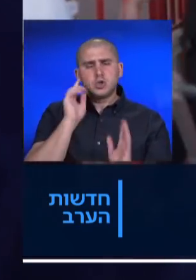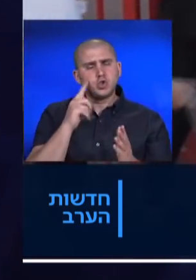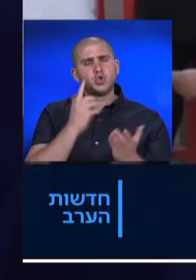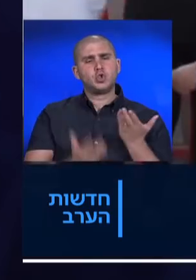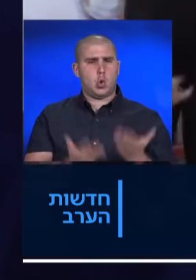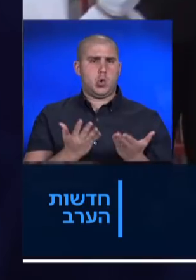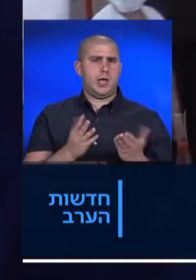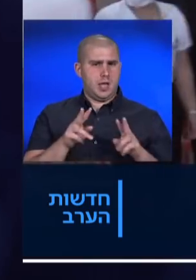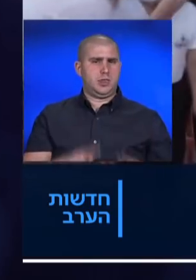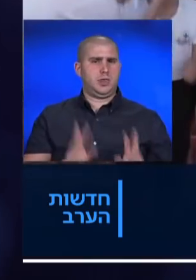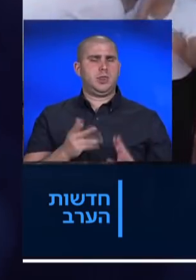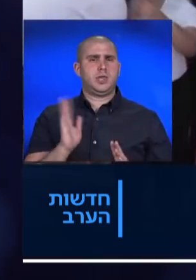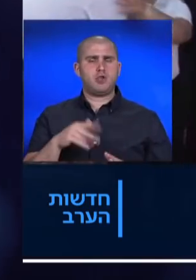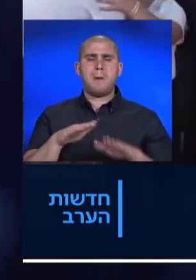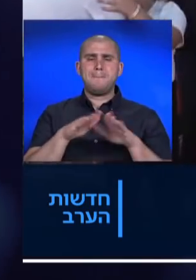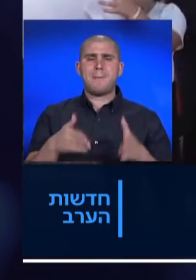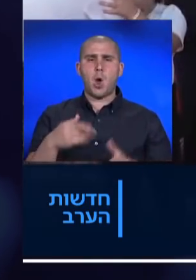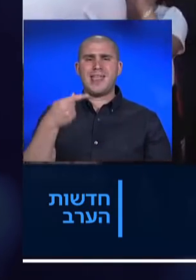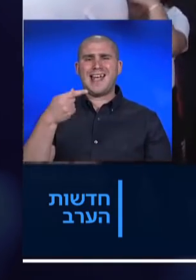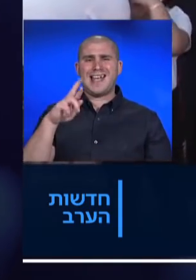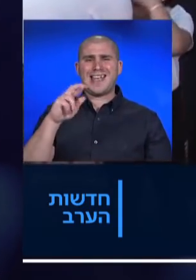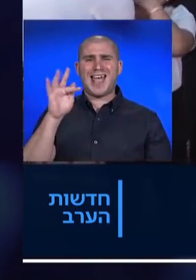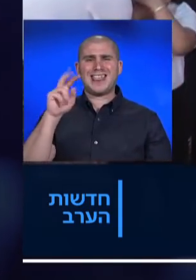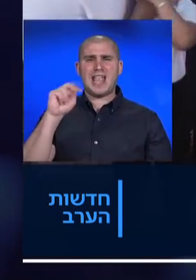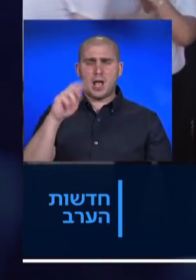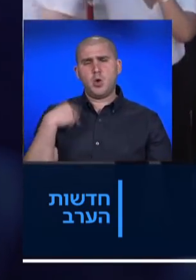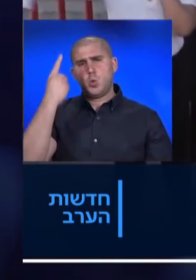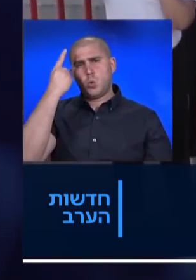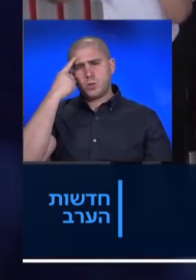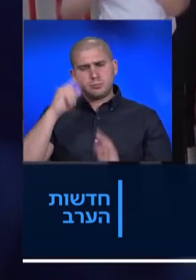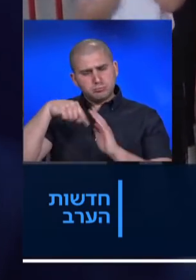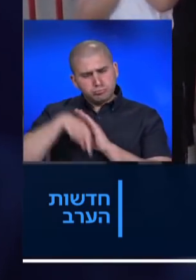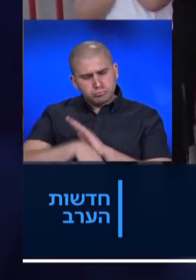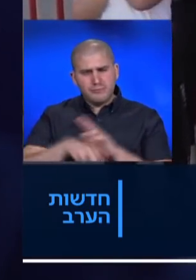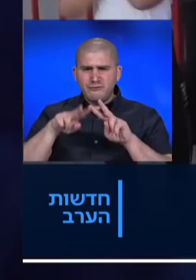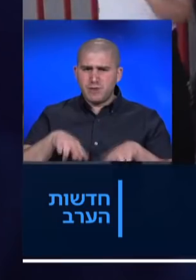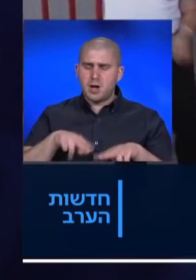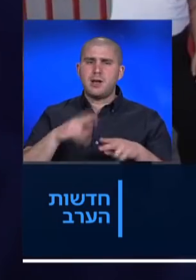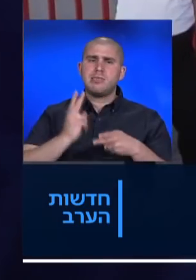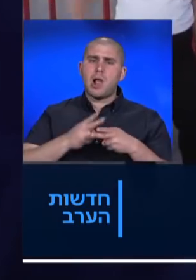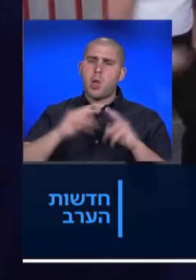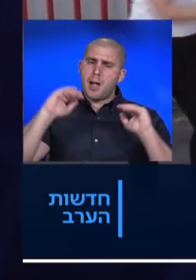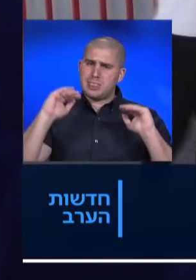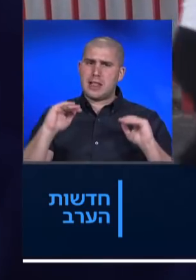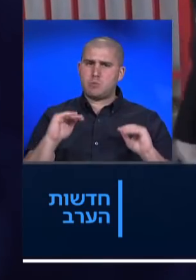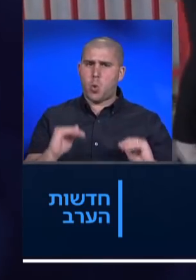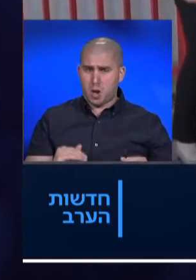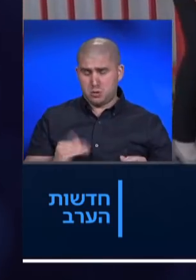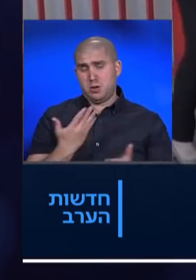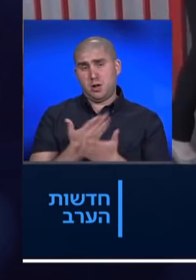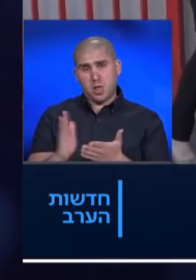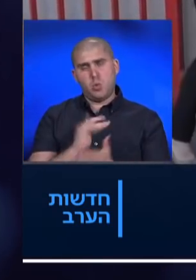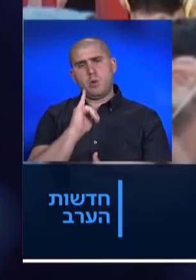מכון גרטנר, ראינו שאנחנו יורדים לרמה מאוד נמוכה של תחלואה, והחלטנו לפתוח את